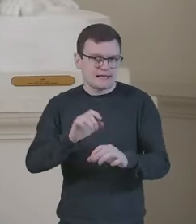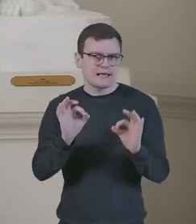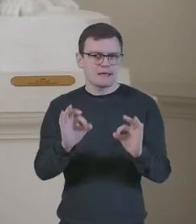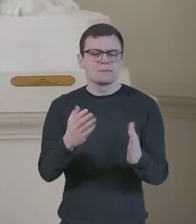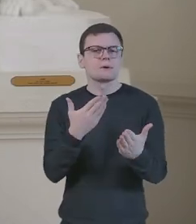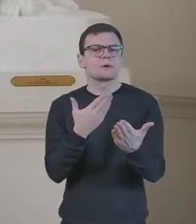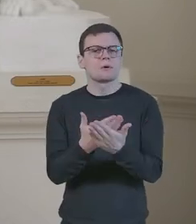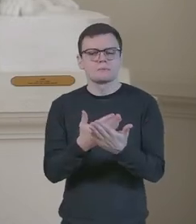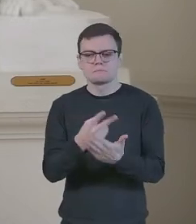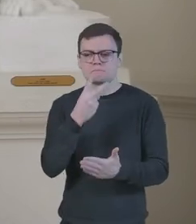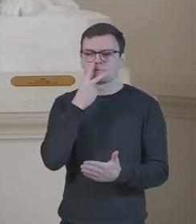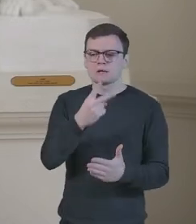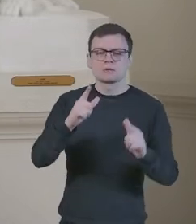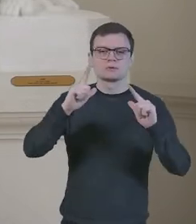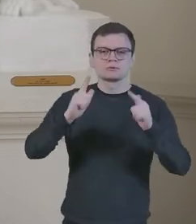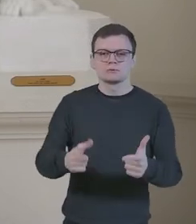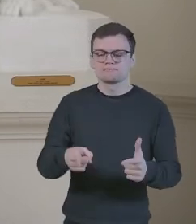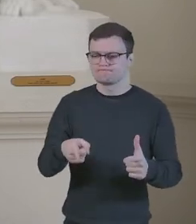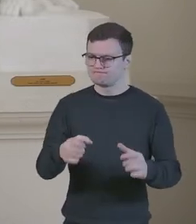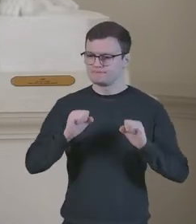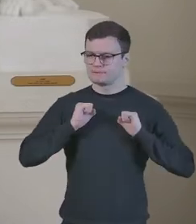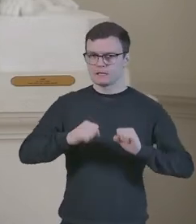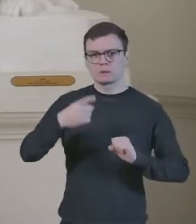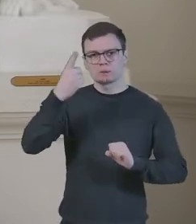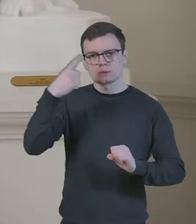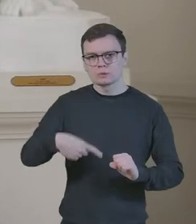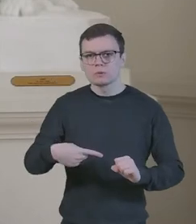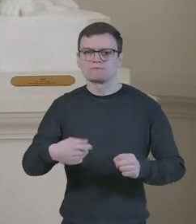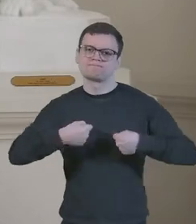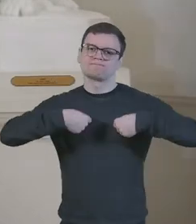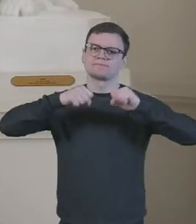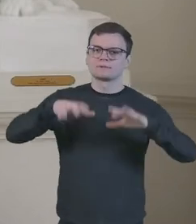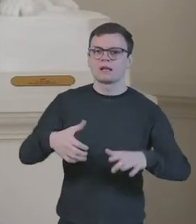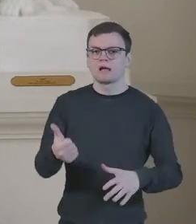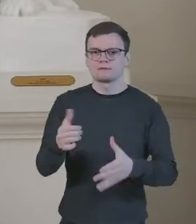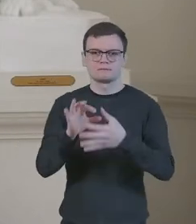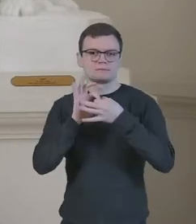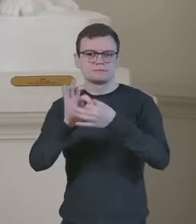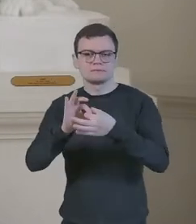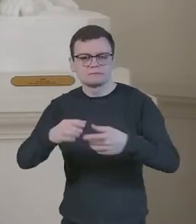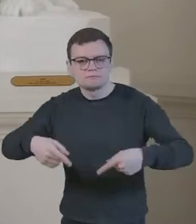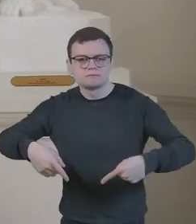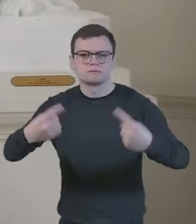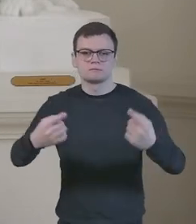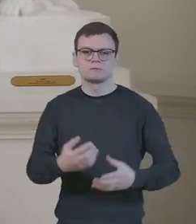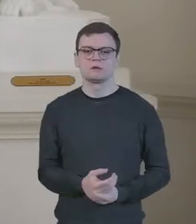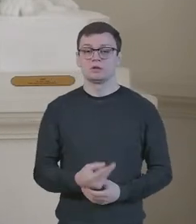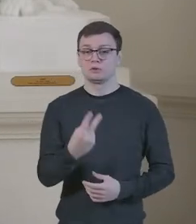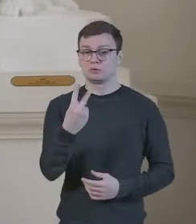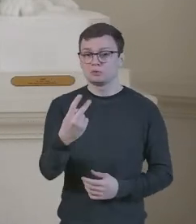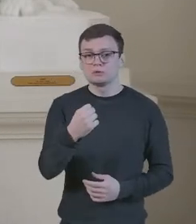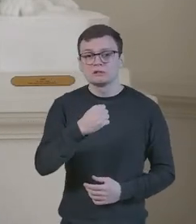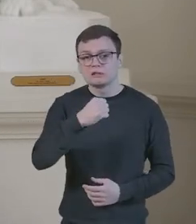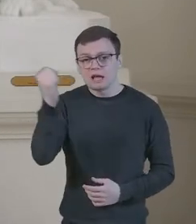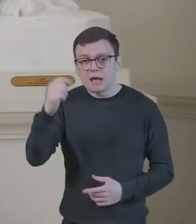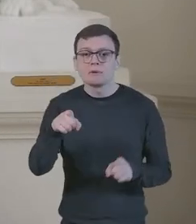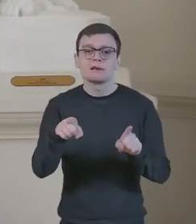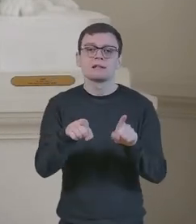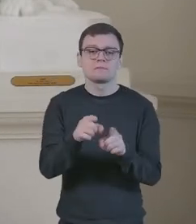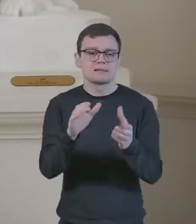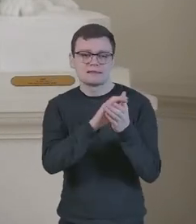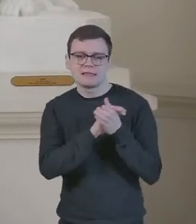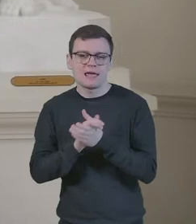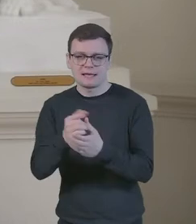labai savalaikis ir labai reikalingas, nes jisai ženklina mūsų įsipareigojimą stiprinti mūsų partnerystę ir taip